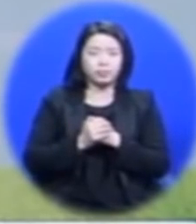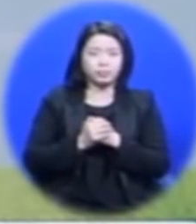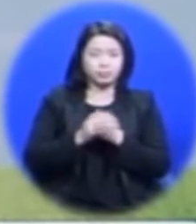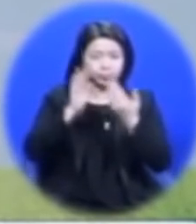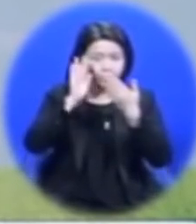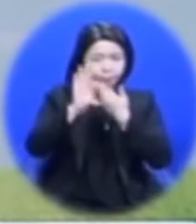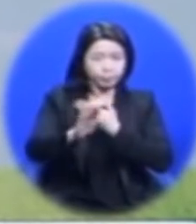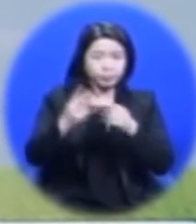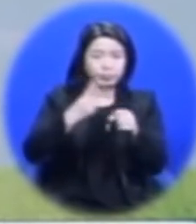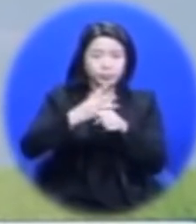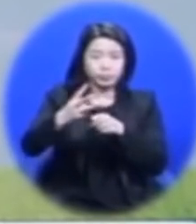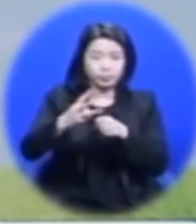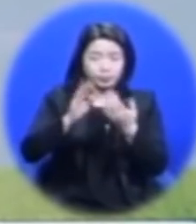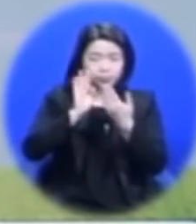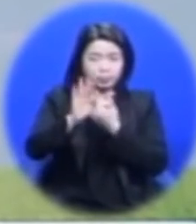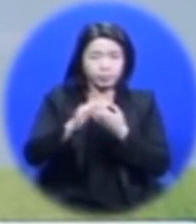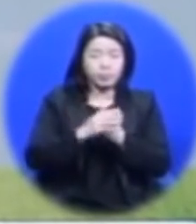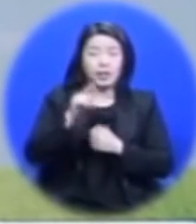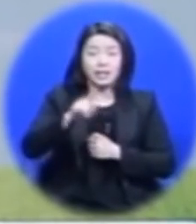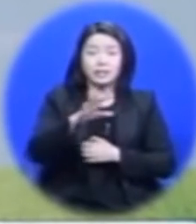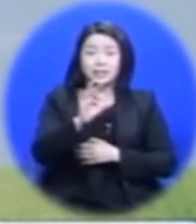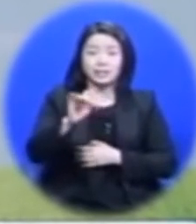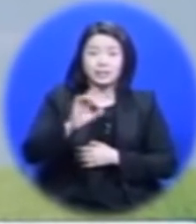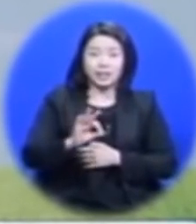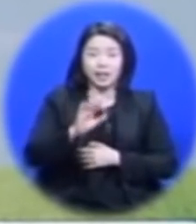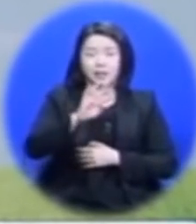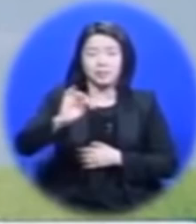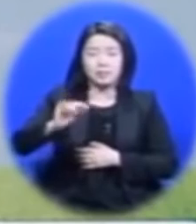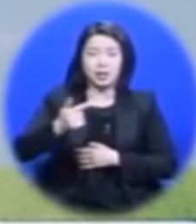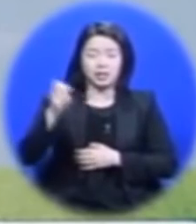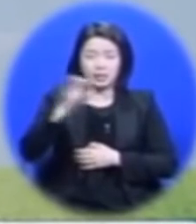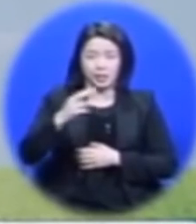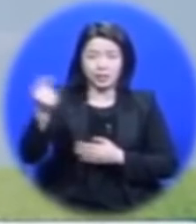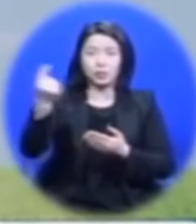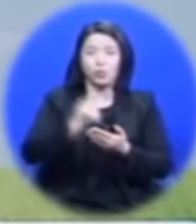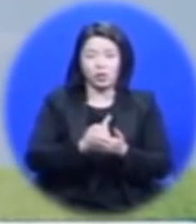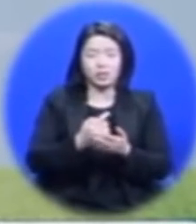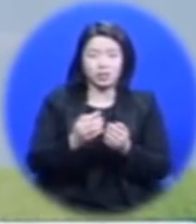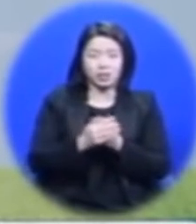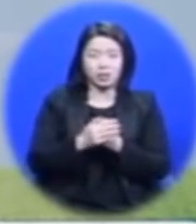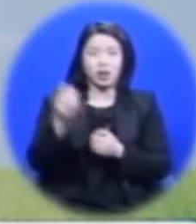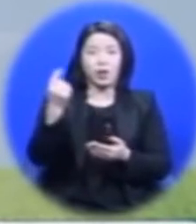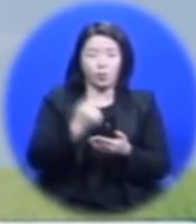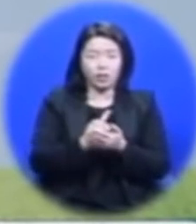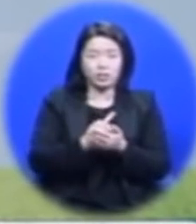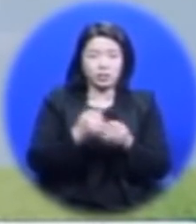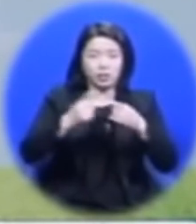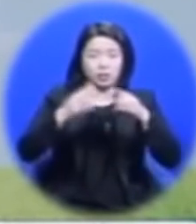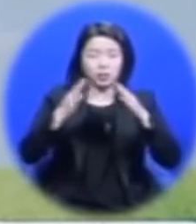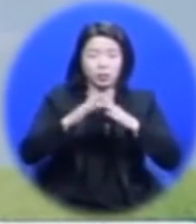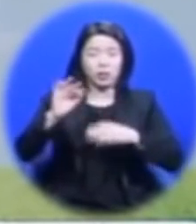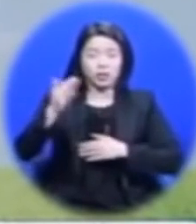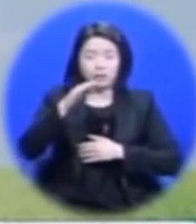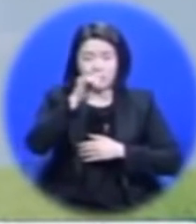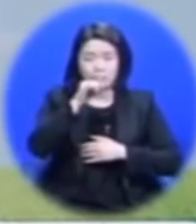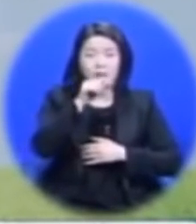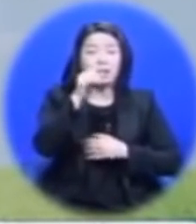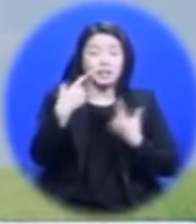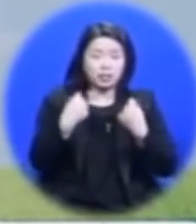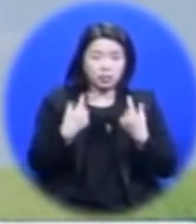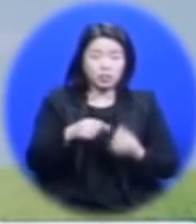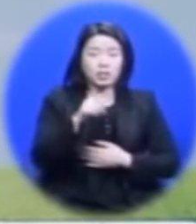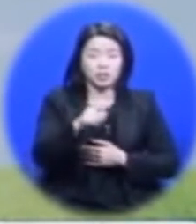나중에 3년 뒤에 그 양반들이 다시 들어왔어요. 들어와서 교회가 됐지만 여전히 그